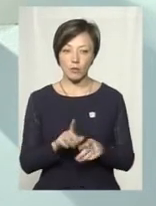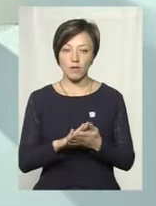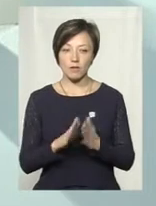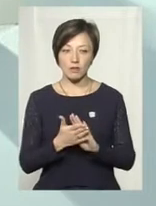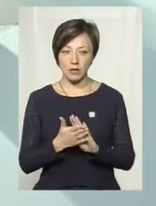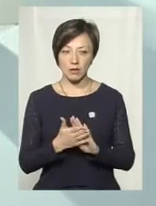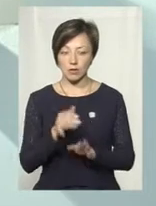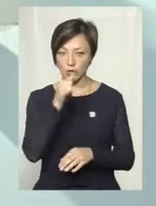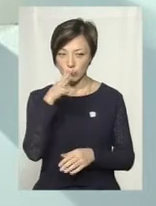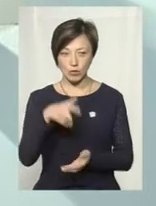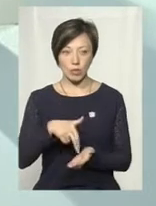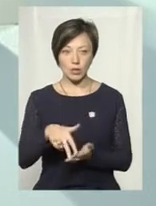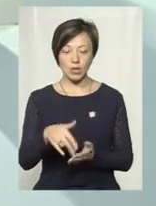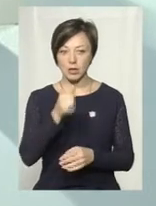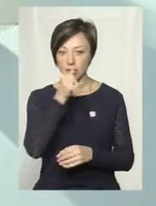стані, що вони не можуть ходити,